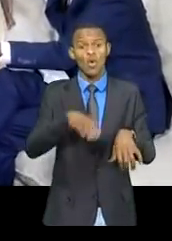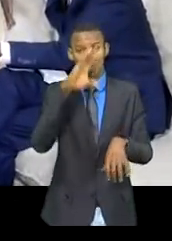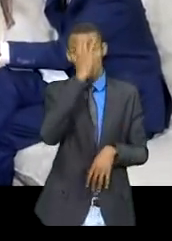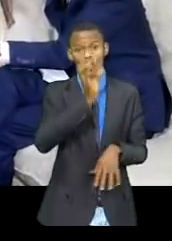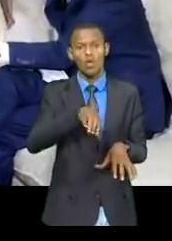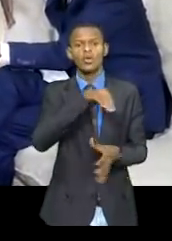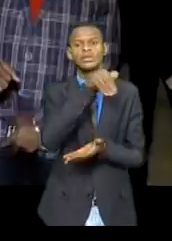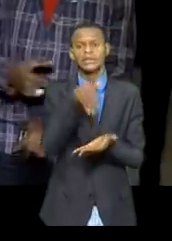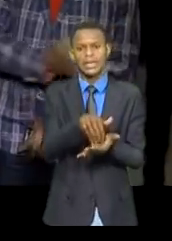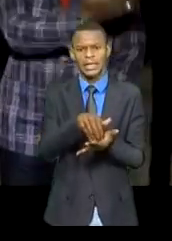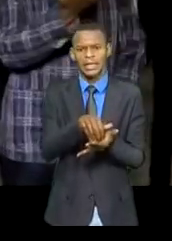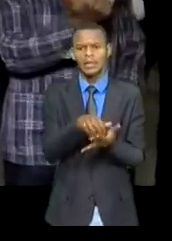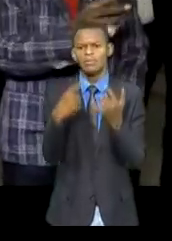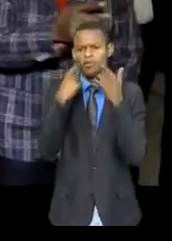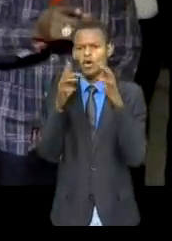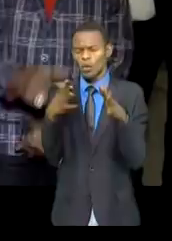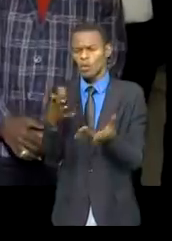ce coin de la République.